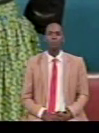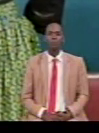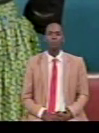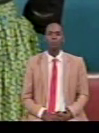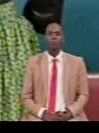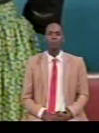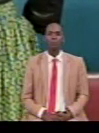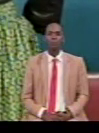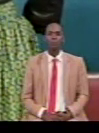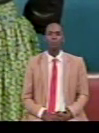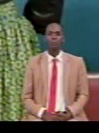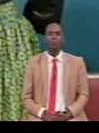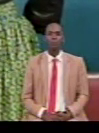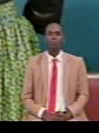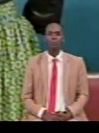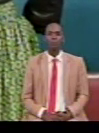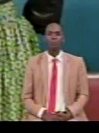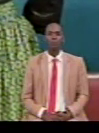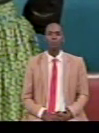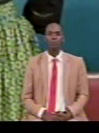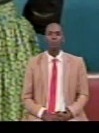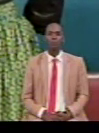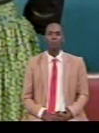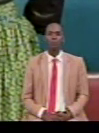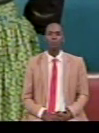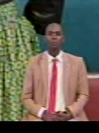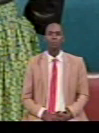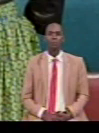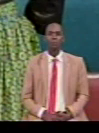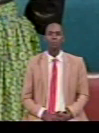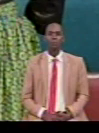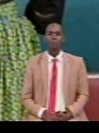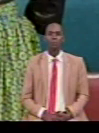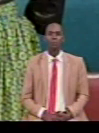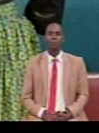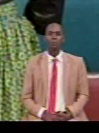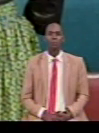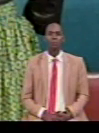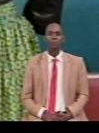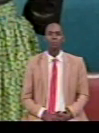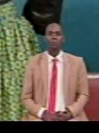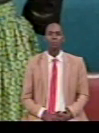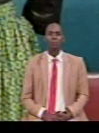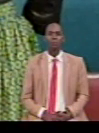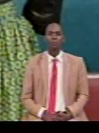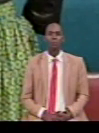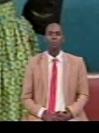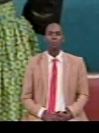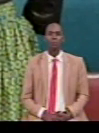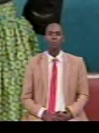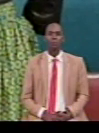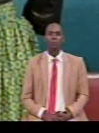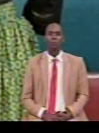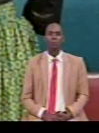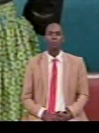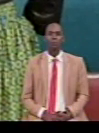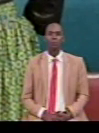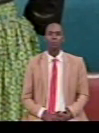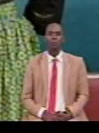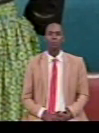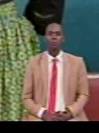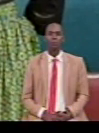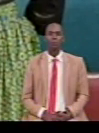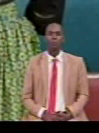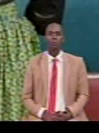nkala na nzeru, na ukamba uti, municho sere, chamene chiri mpuno, sini